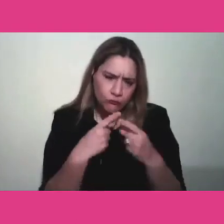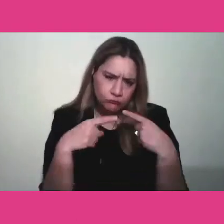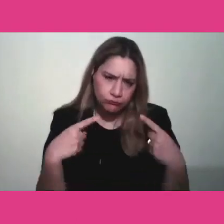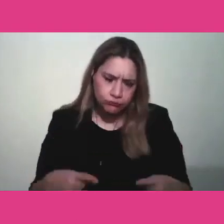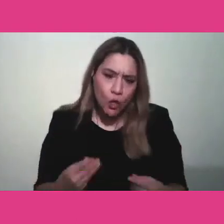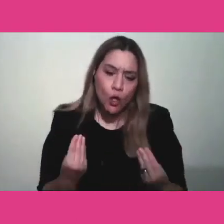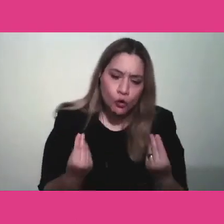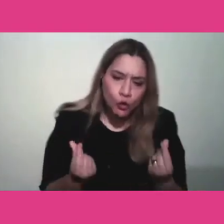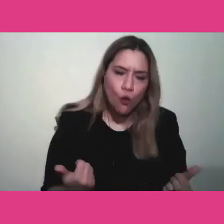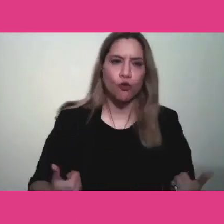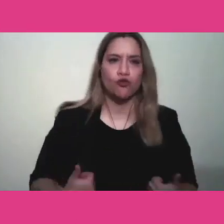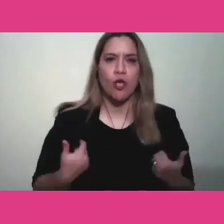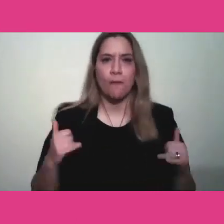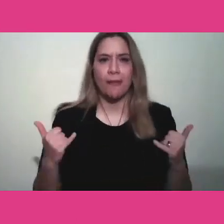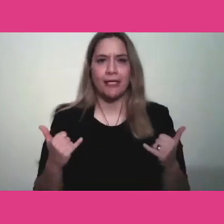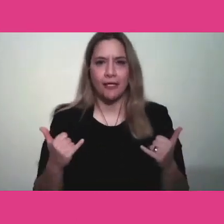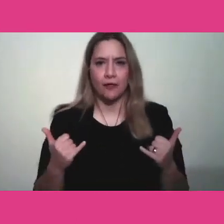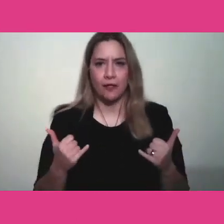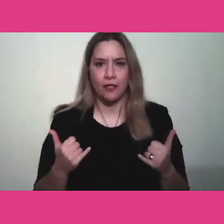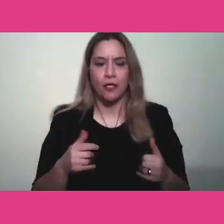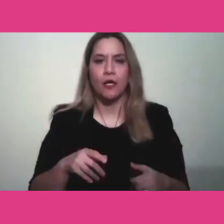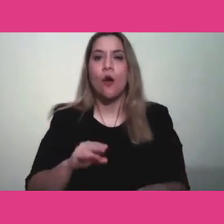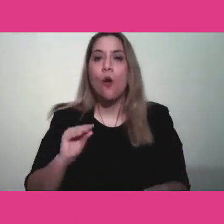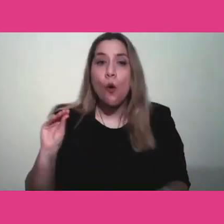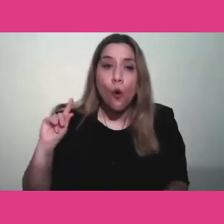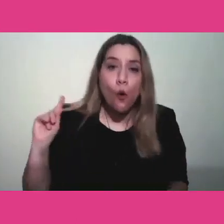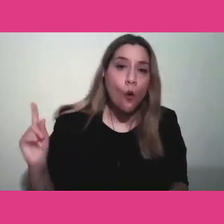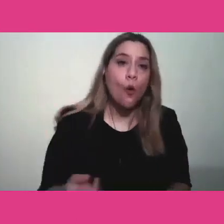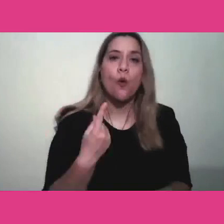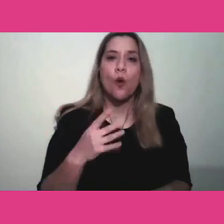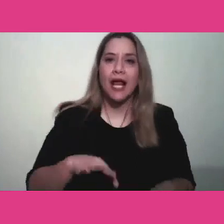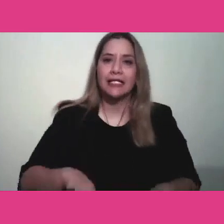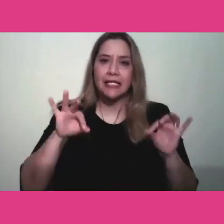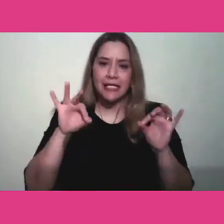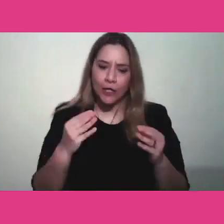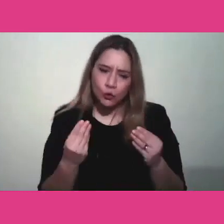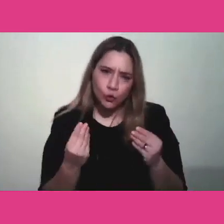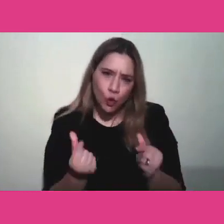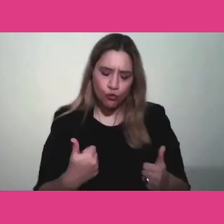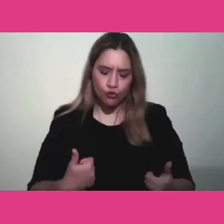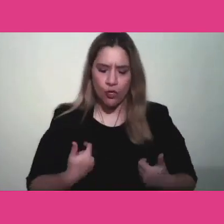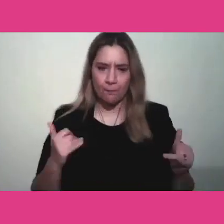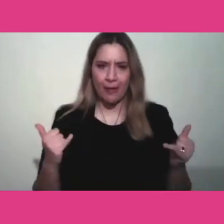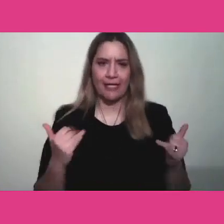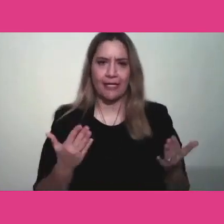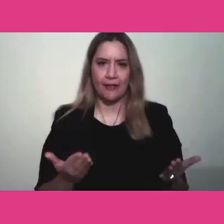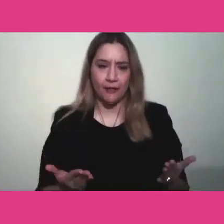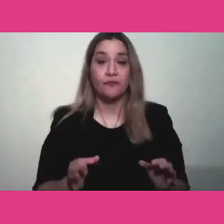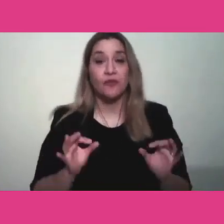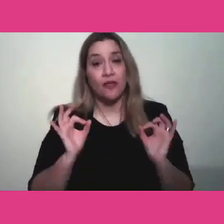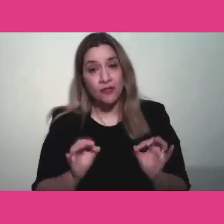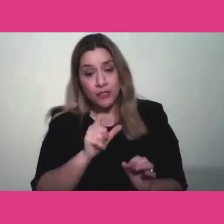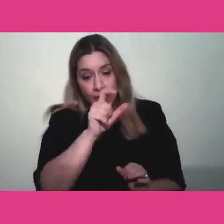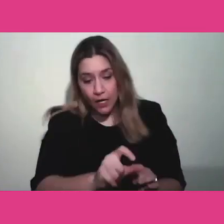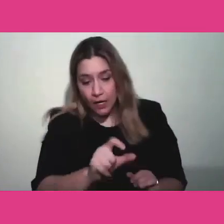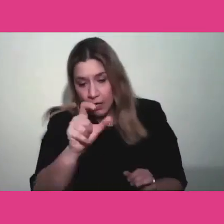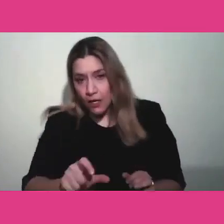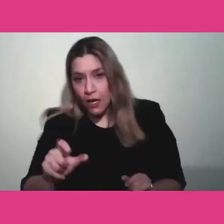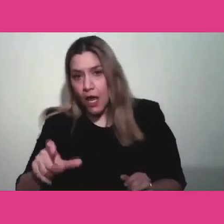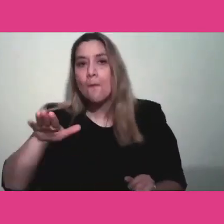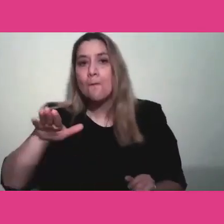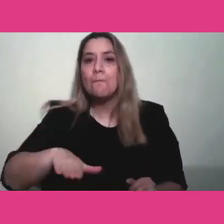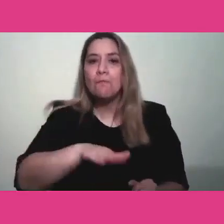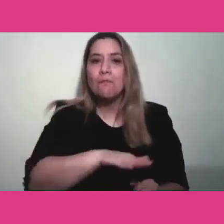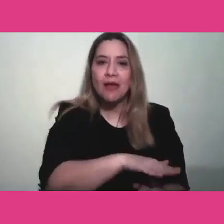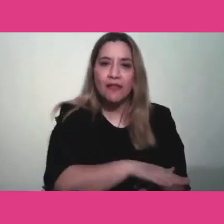εργοθεραπευτές. Όλα ξεκινάνε σαν μέσο του παιχνιδιού και σίγουρα κάθε παιδί, τουλάχιστον από την προσωπική μου